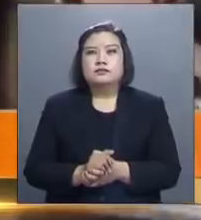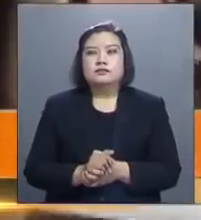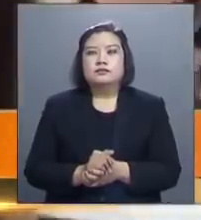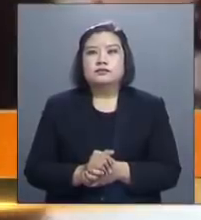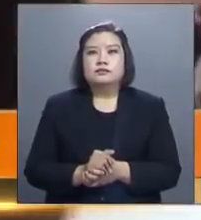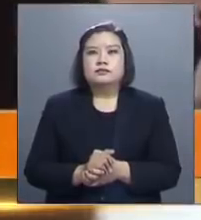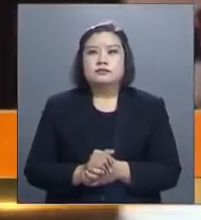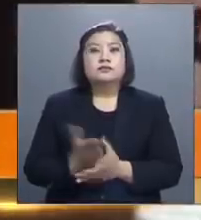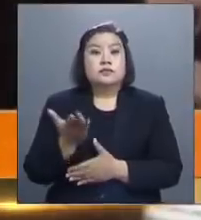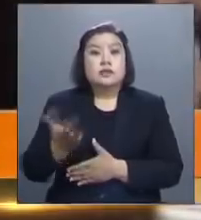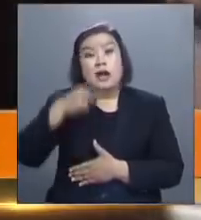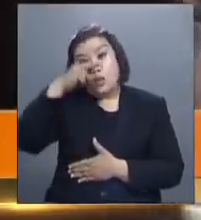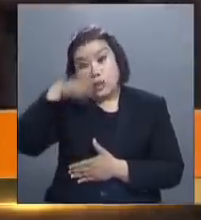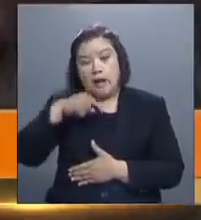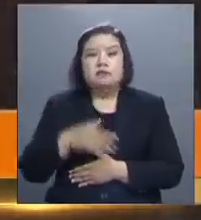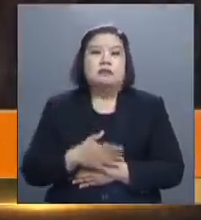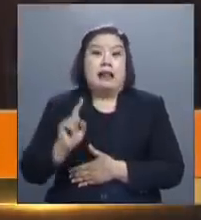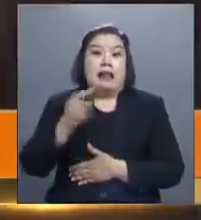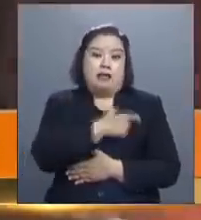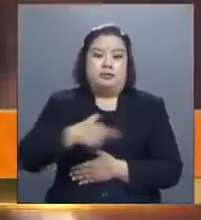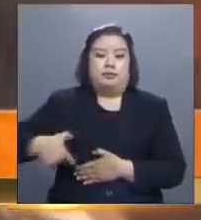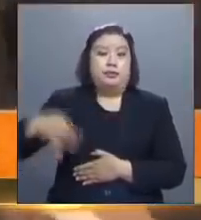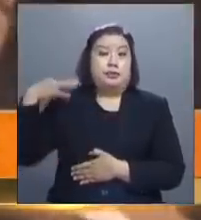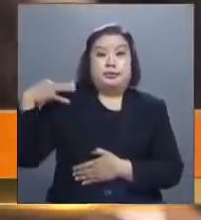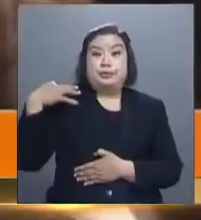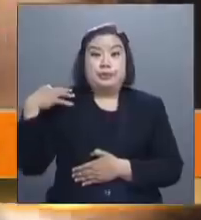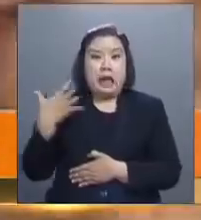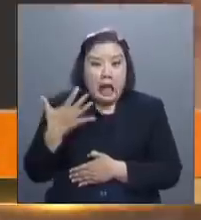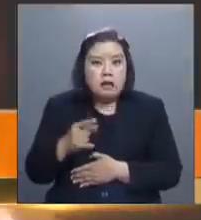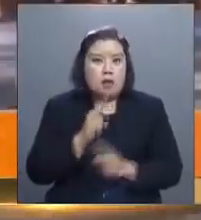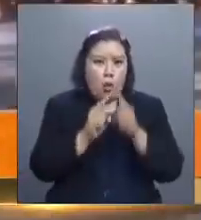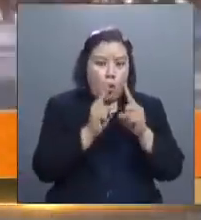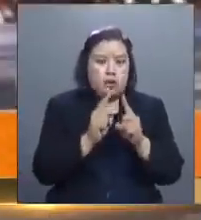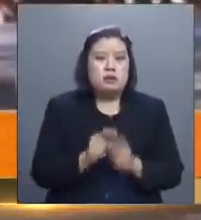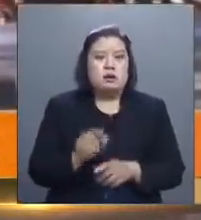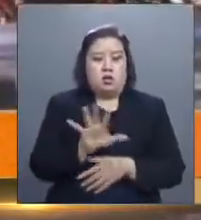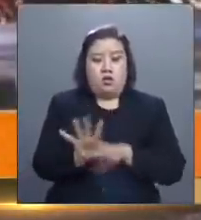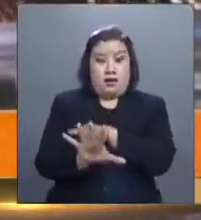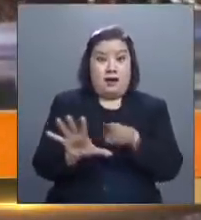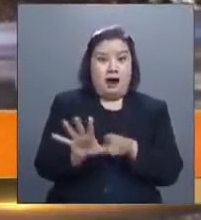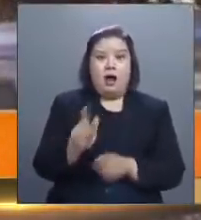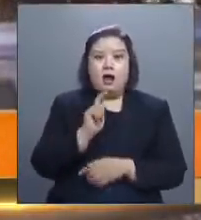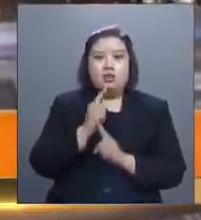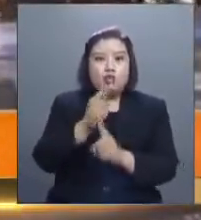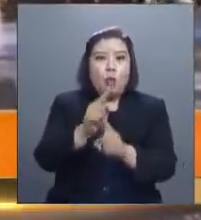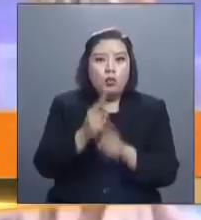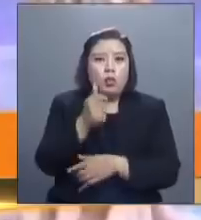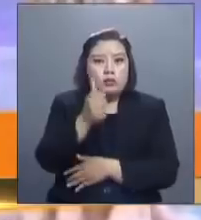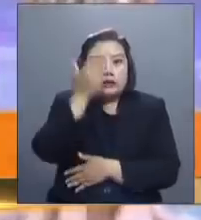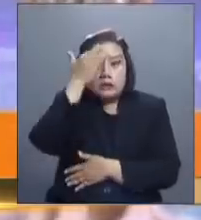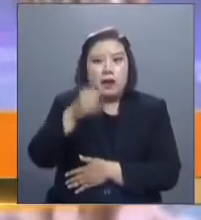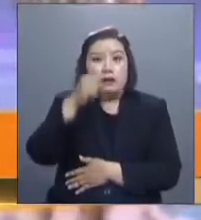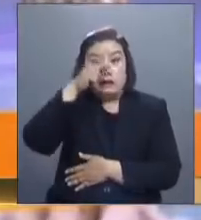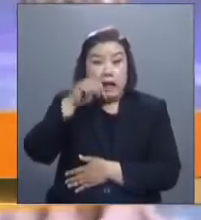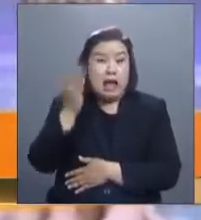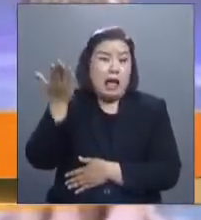นิโคลีนยังเป็นนางงามไทยที่ฝ่าด่านไปถึงการตอบคำถาม5คนสุดท้ายซึ่งครั้งสุดท้ายที่นางงามไทยเคยเข้าร